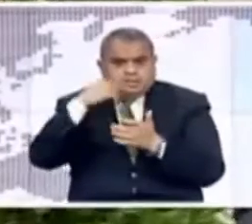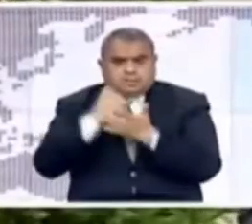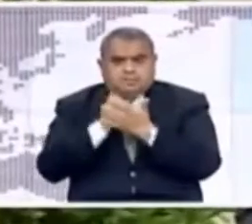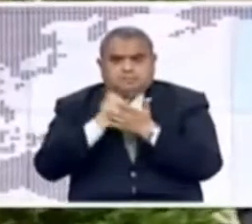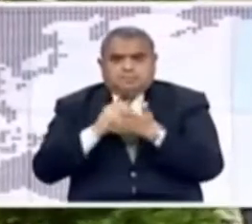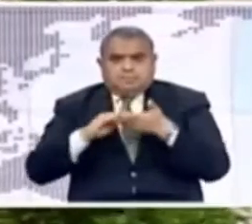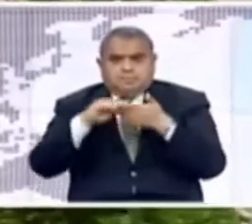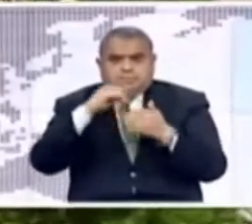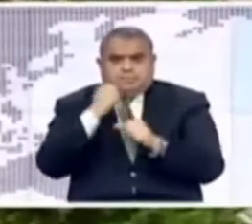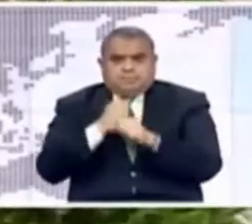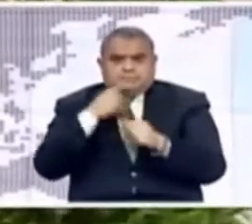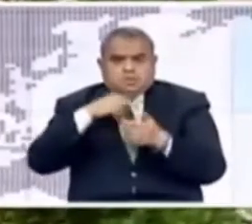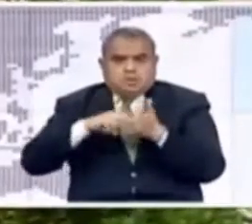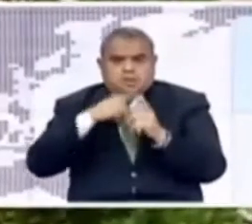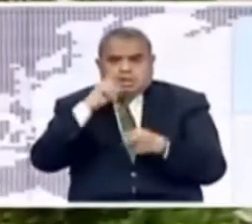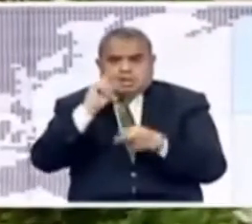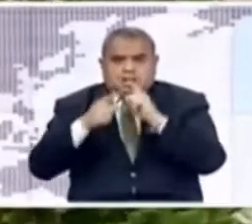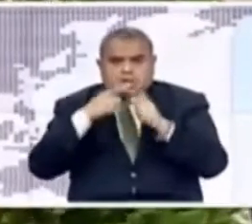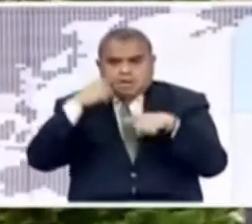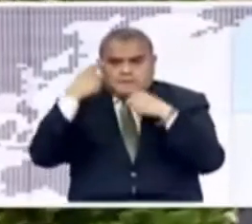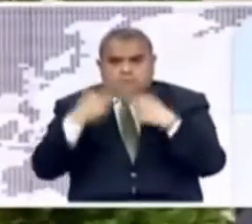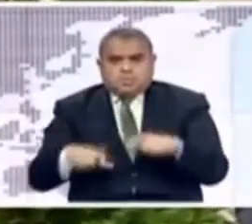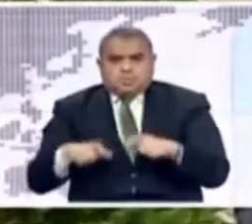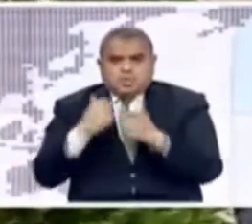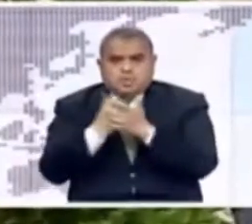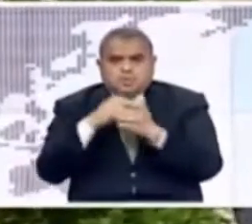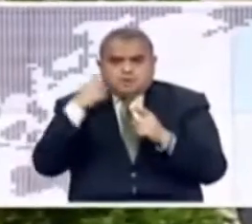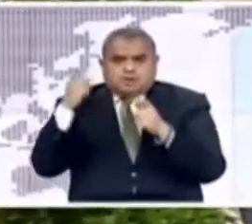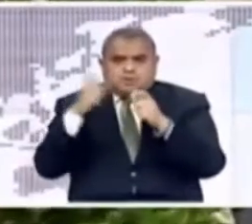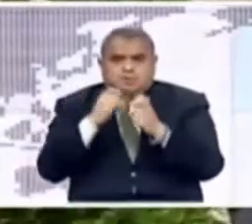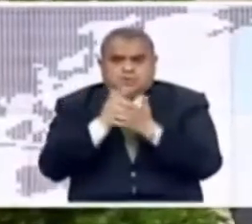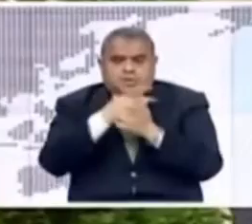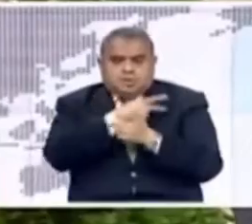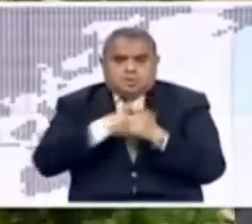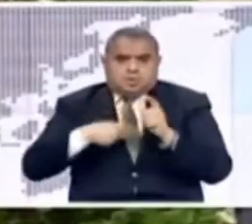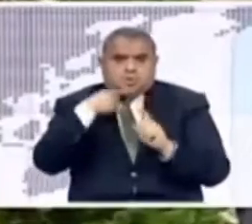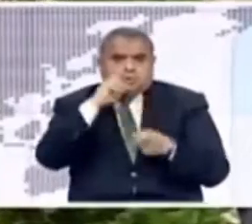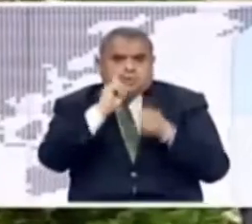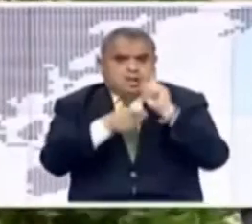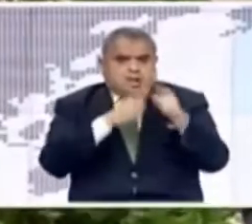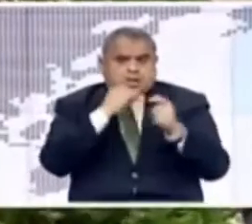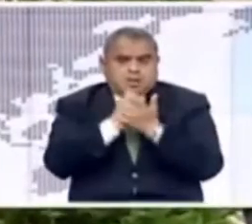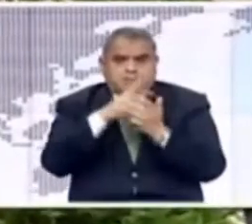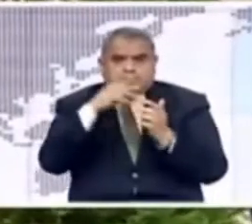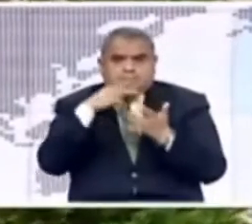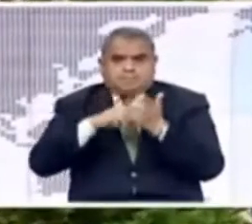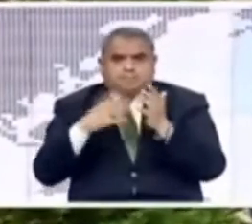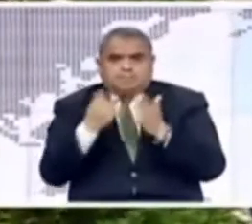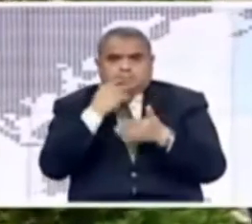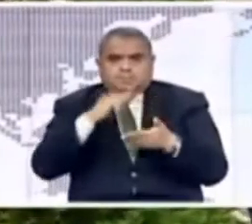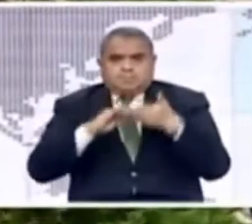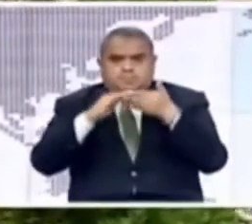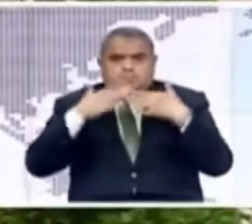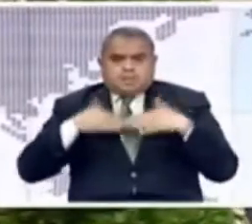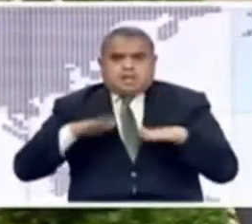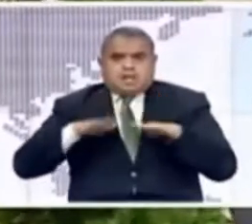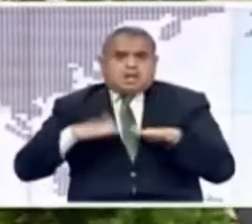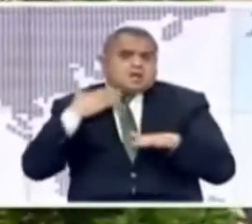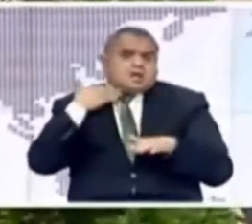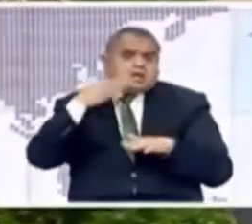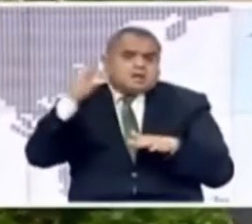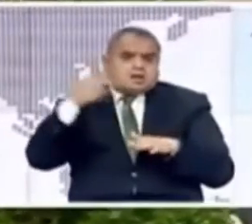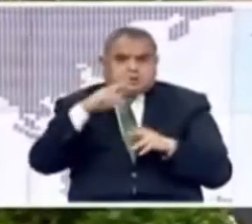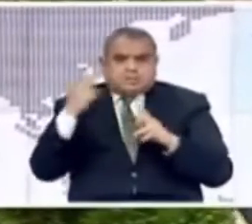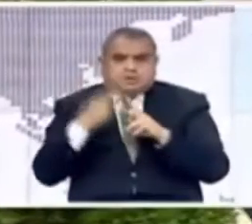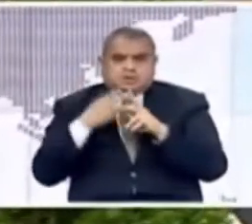على تنفيذ توصيات المؤتمر الوطني للشباب بما كان الخدمات الحكومية وتوفير السكن الملائم وحياة كريمة